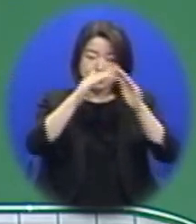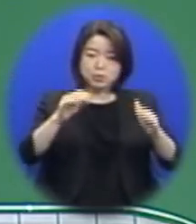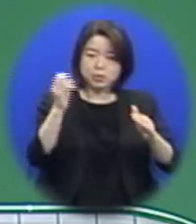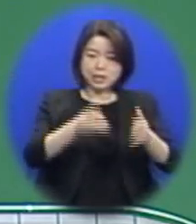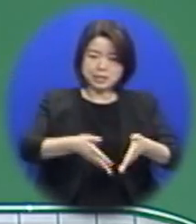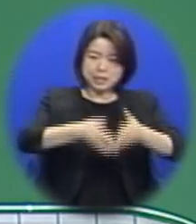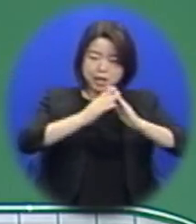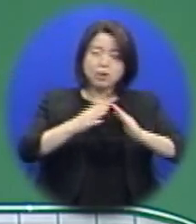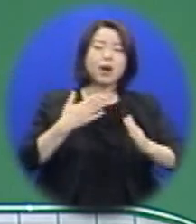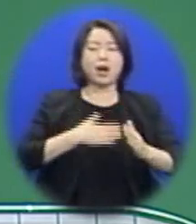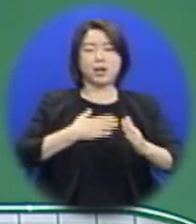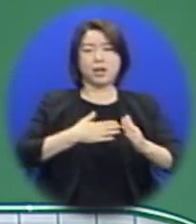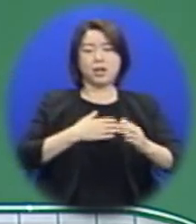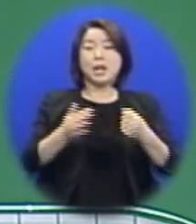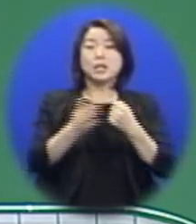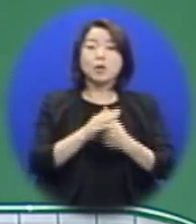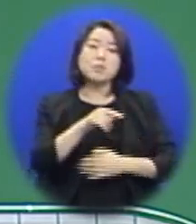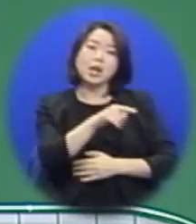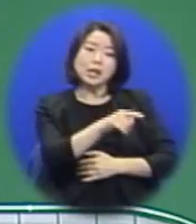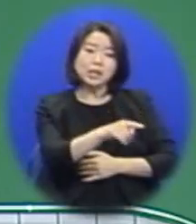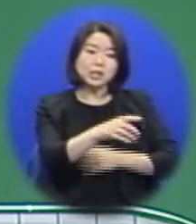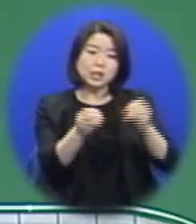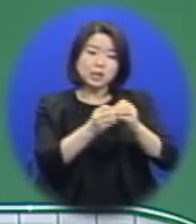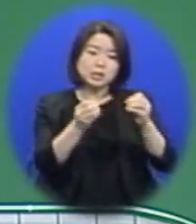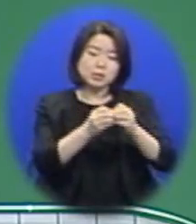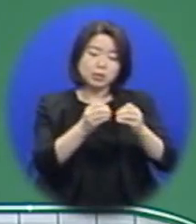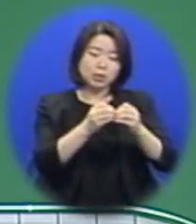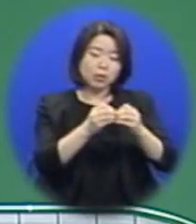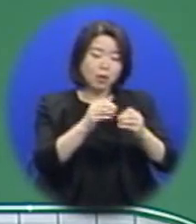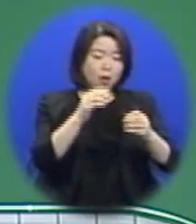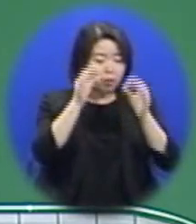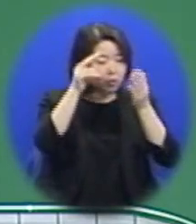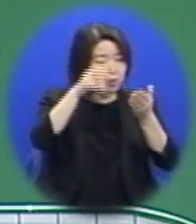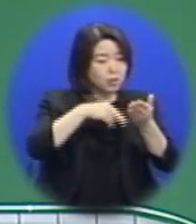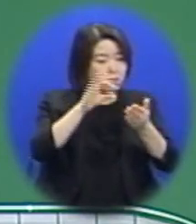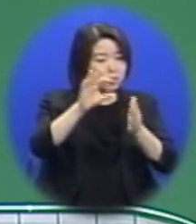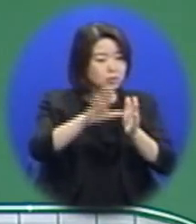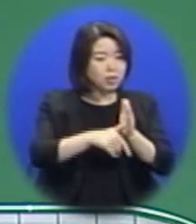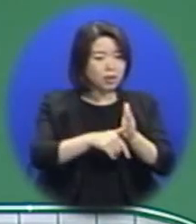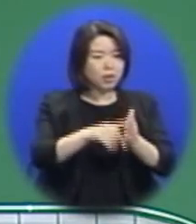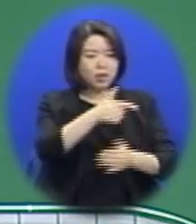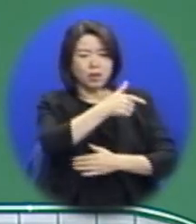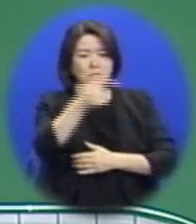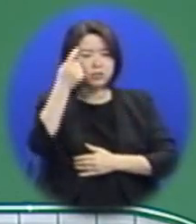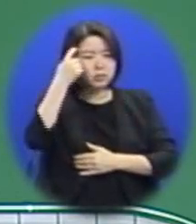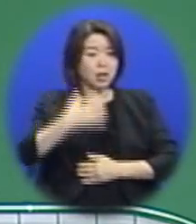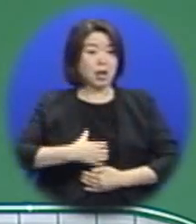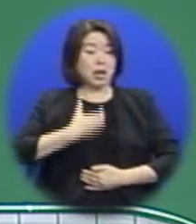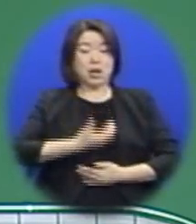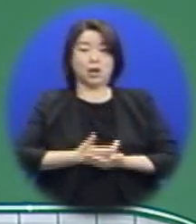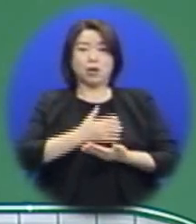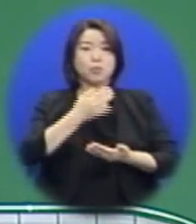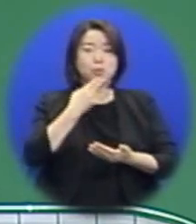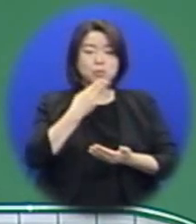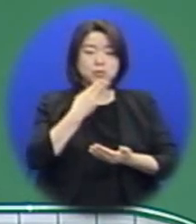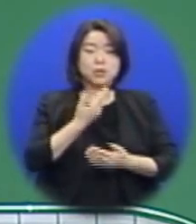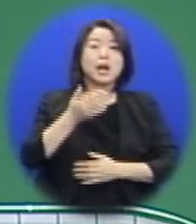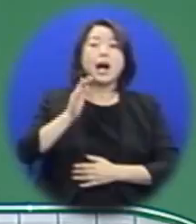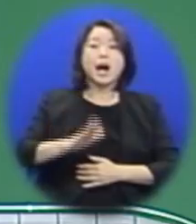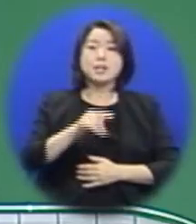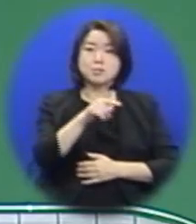압니다. 그러니까 우리는 이 성경 구절을 읽을 때 별로 뭐 충격이 되지 않습니다. 그러나